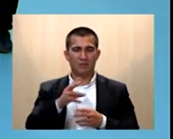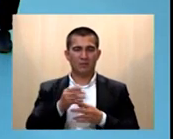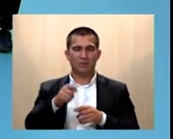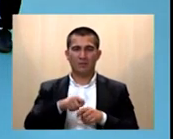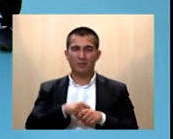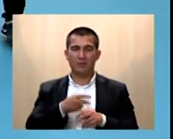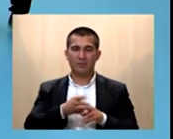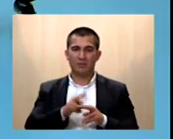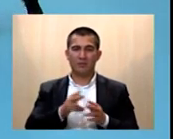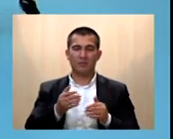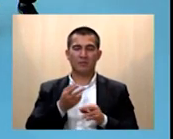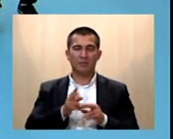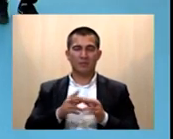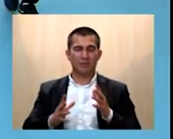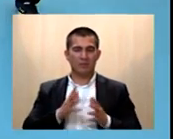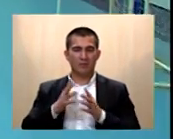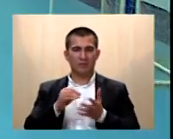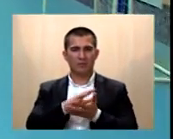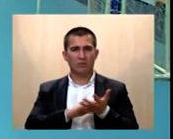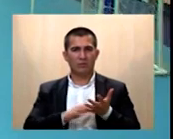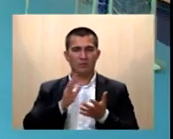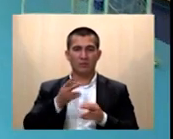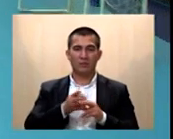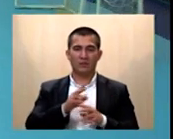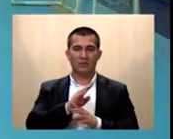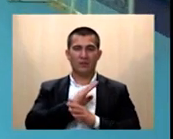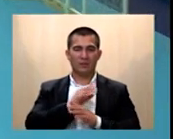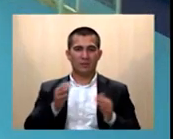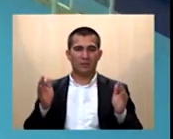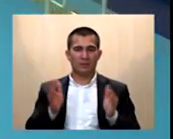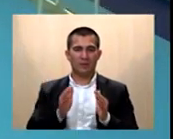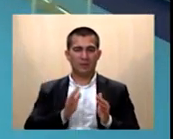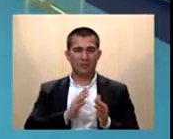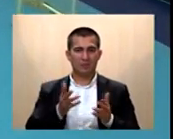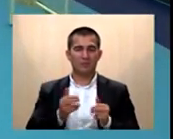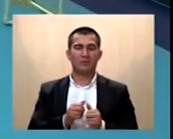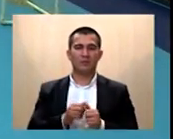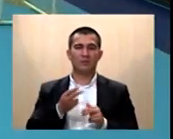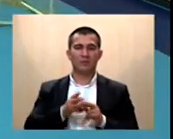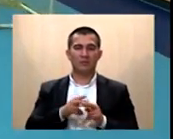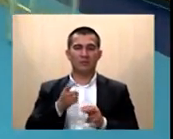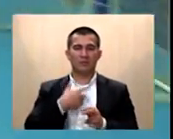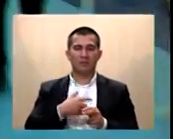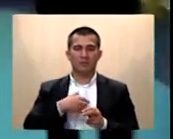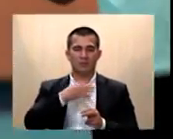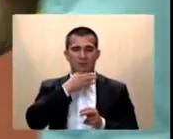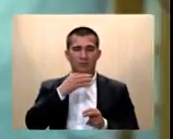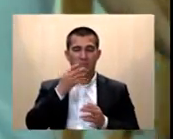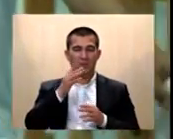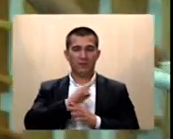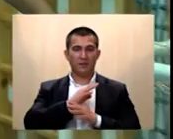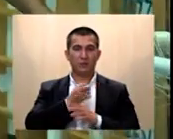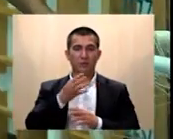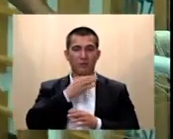Mash jarayonlarida biz darvozalarning kichik ko'rinishidan foydalanamiz. Bu bizning ustimizdan ko'proq ishlashga